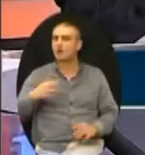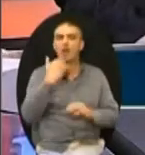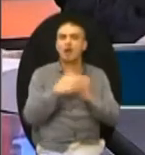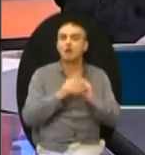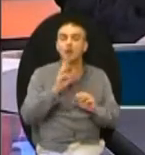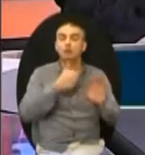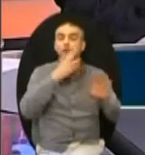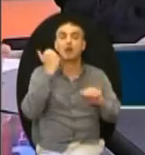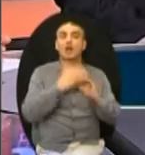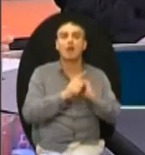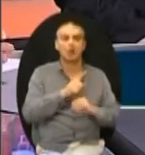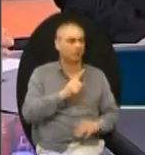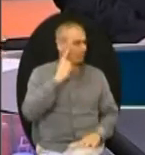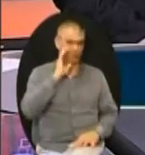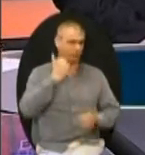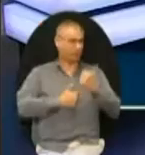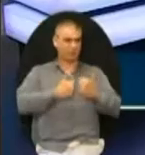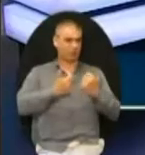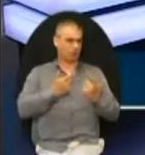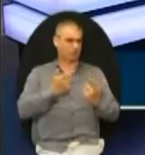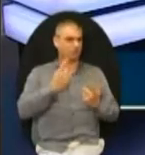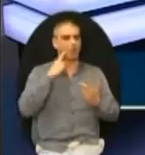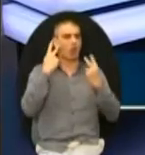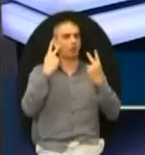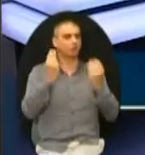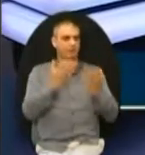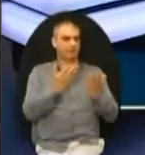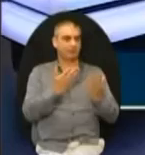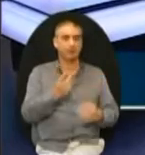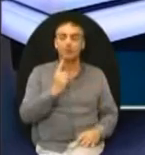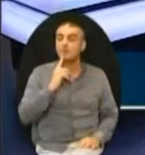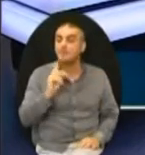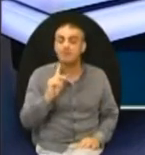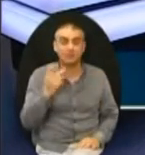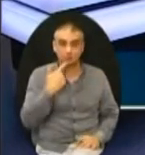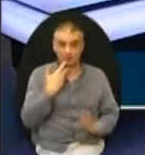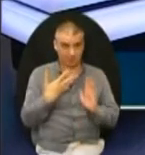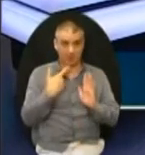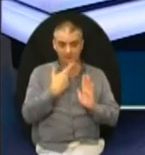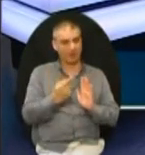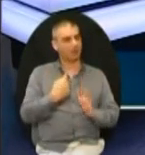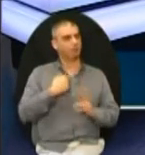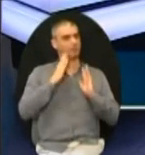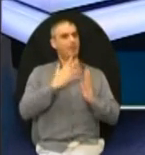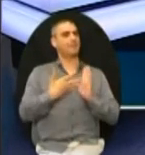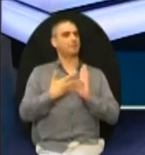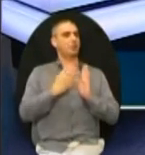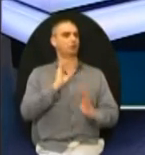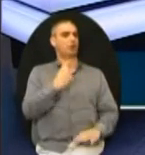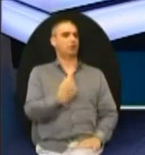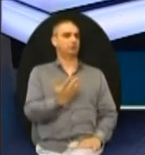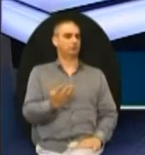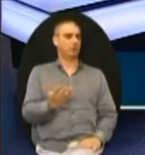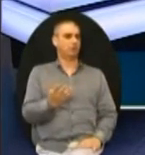לומר, אתה לא נראה אותו. לא משנה, אני לא חושב שיש תחרות מיוצא ראשון, אני חושב שהחשיבות של הדברים, זה בטח. לא בטוח שכל מי שביקר גם מאמין בעצמו בביקורת של עצמו, אני